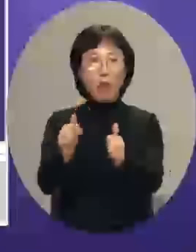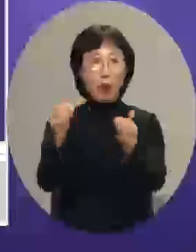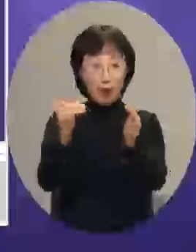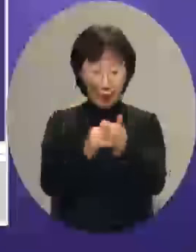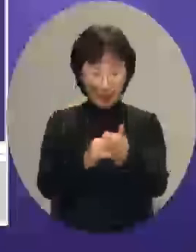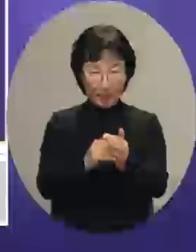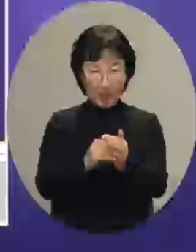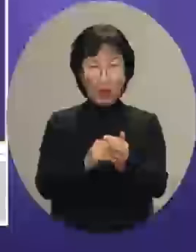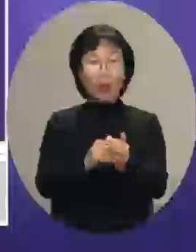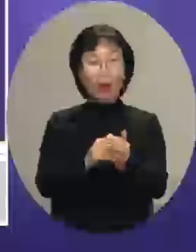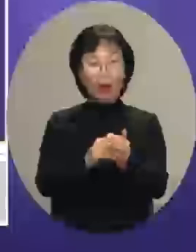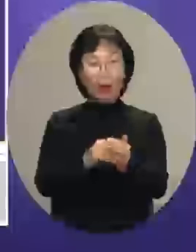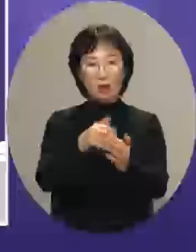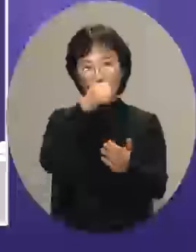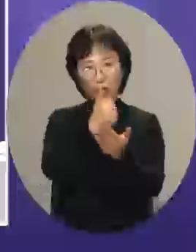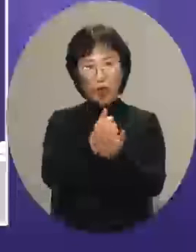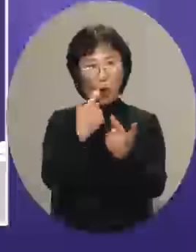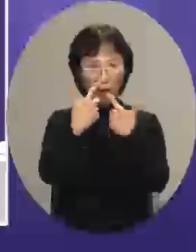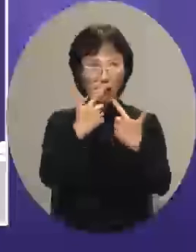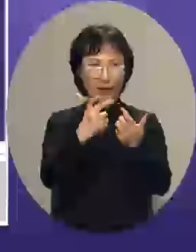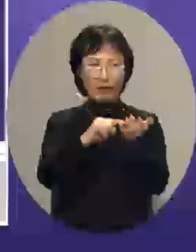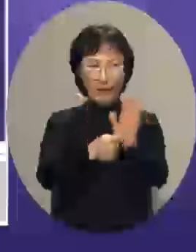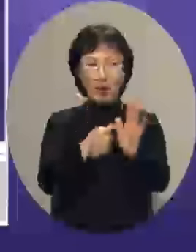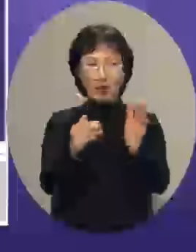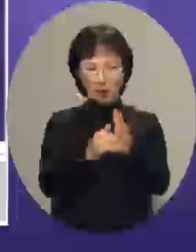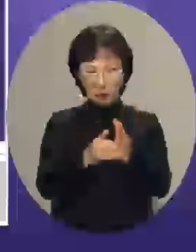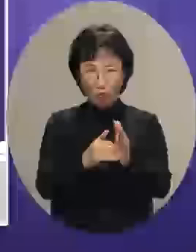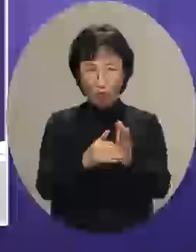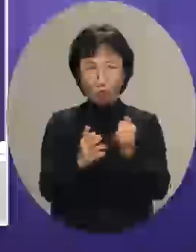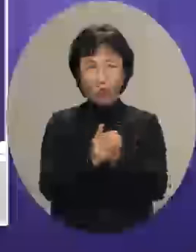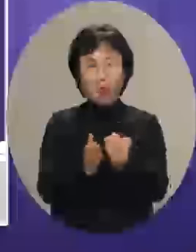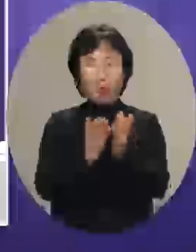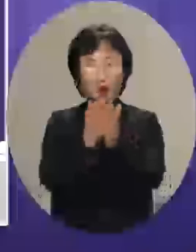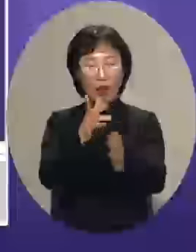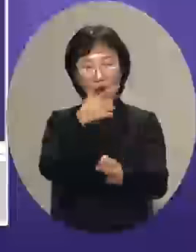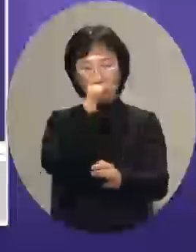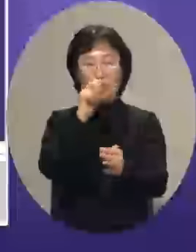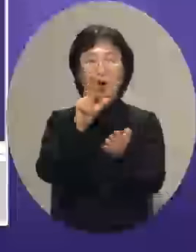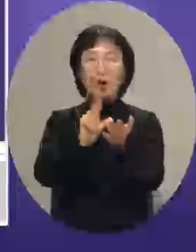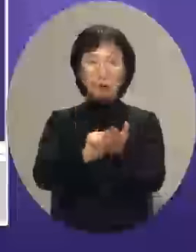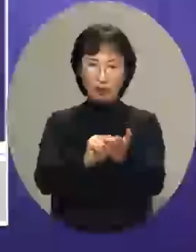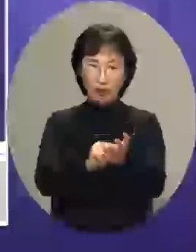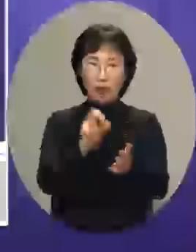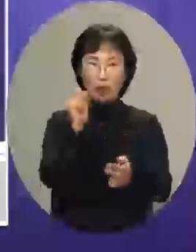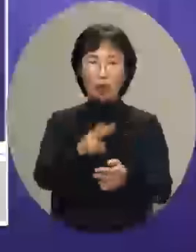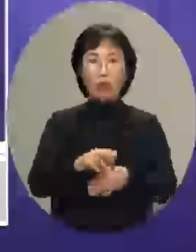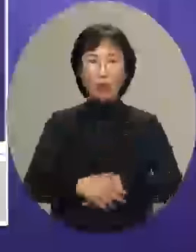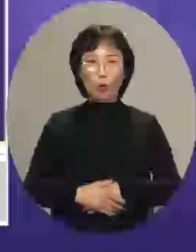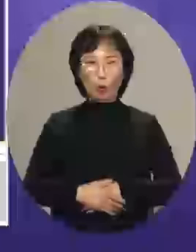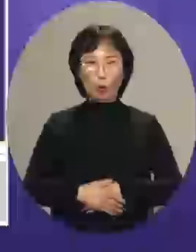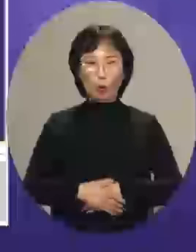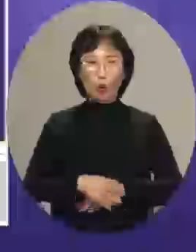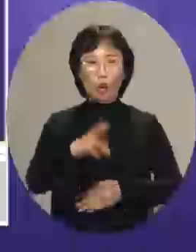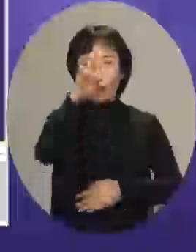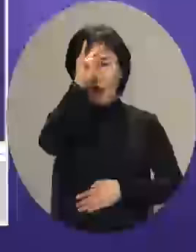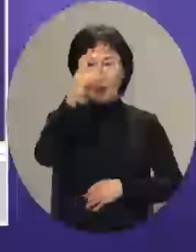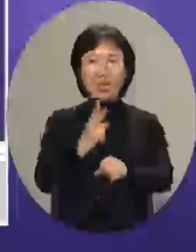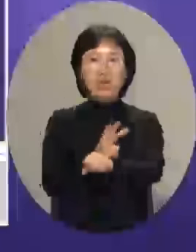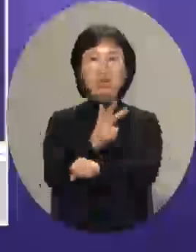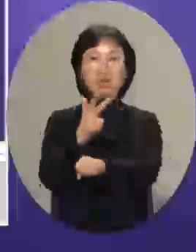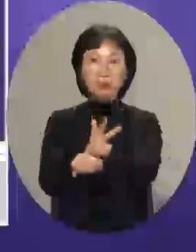확정되었고요. 그다음에 말씀하신 해경의 구조관은 문제점이라든가 그다음에 그 박근혜 7시간 의혹